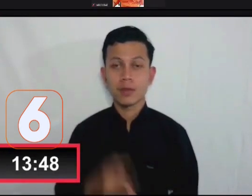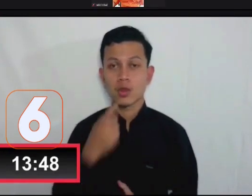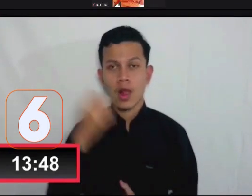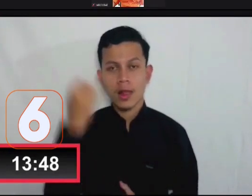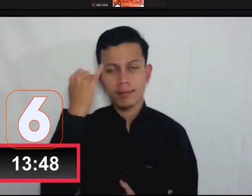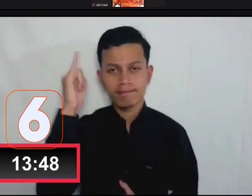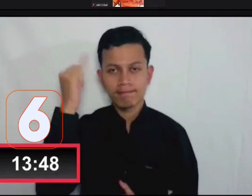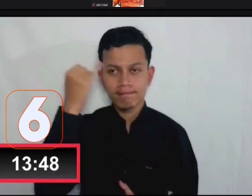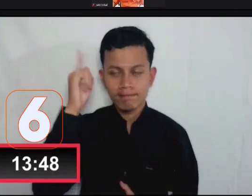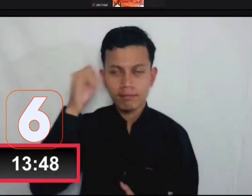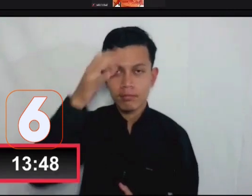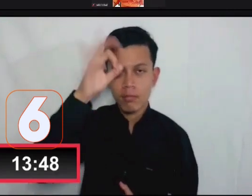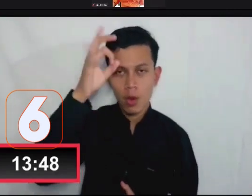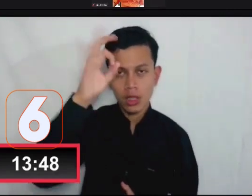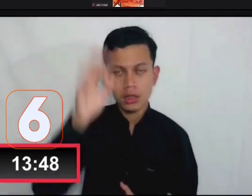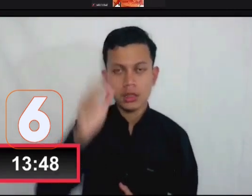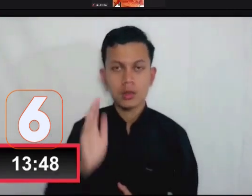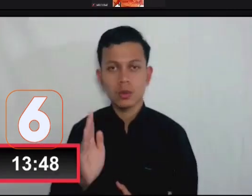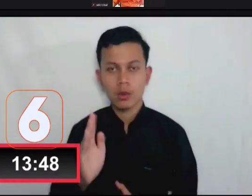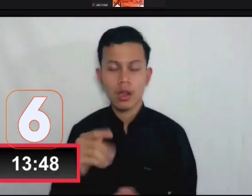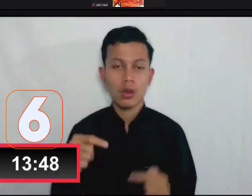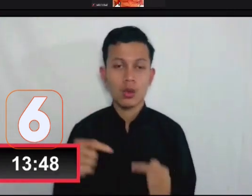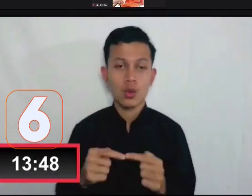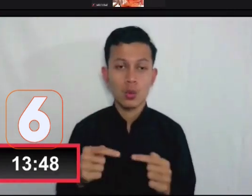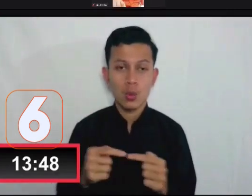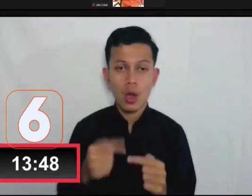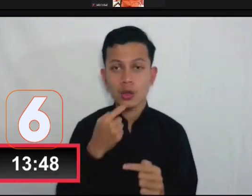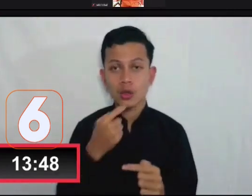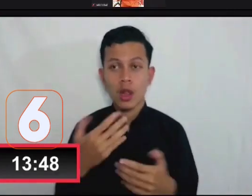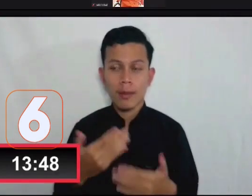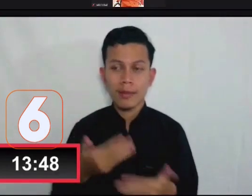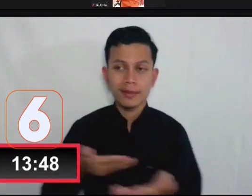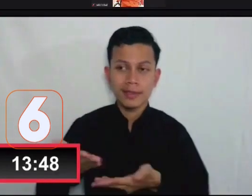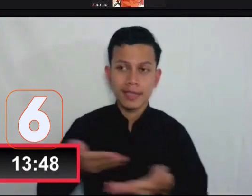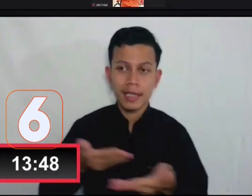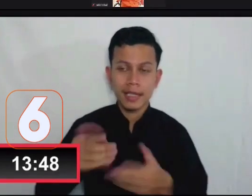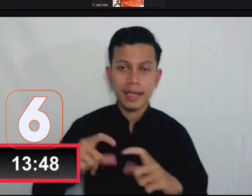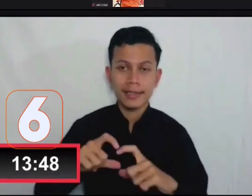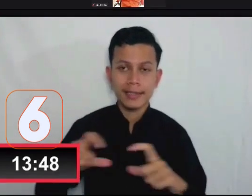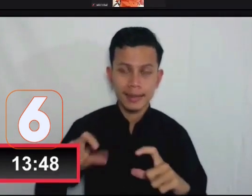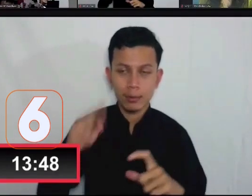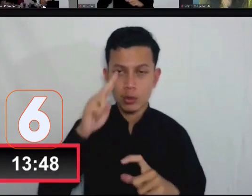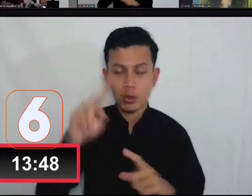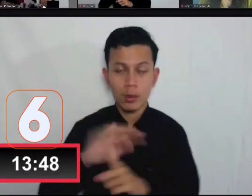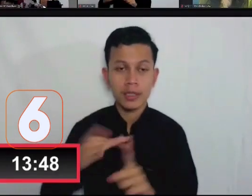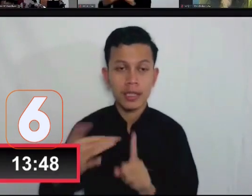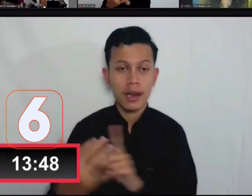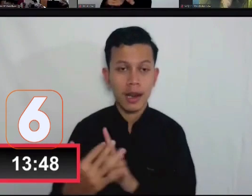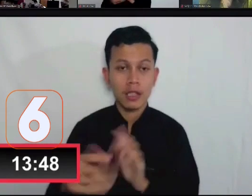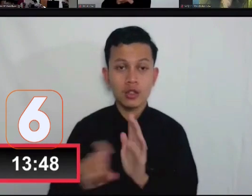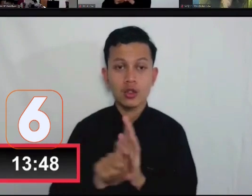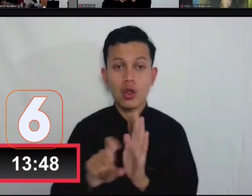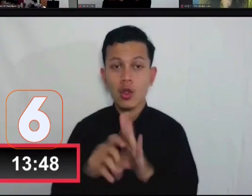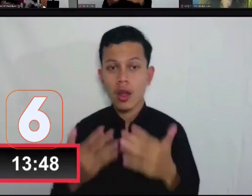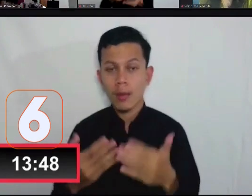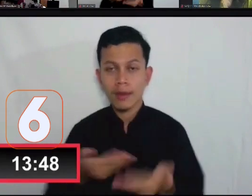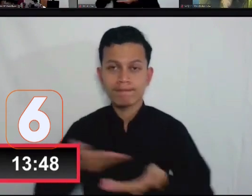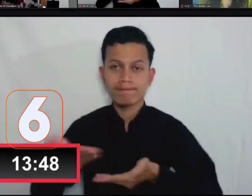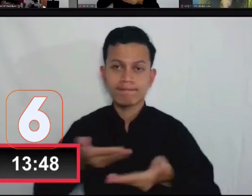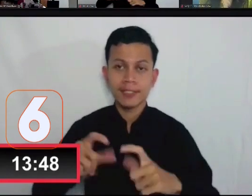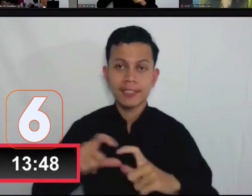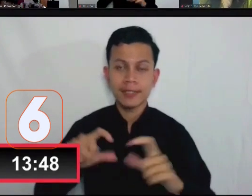Kepolisian Negara Republik Indonesia dalam mendekatkan pelayanan SIM kepada warga masyarakat diantaranya melalui pelayanan SIM online